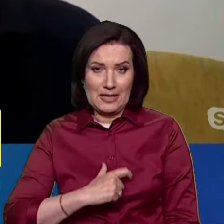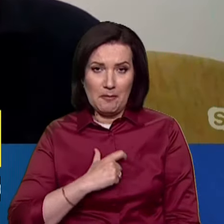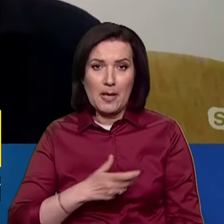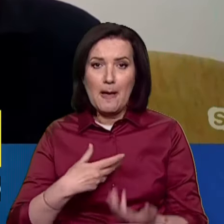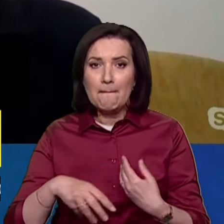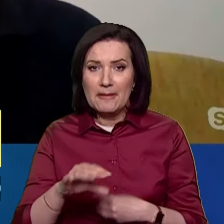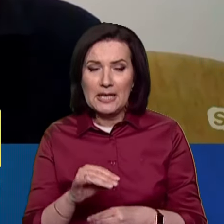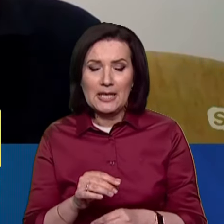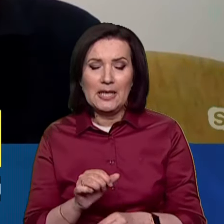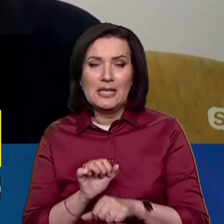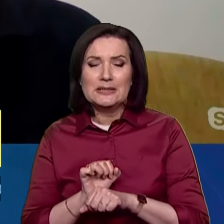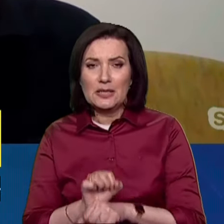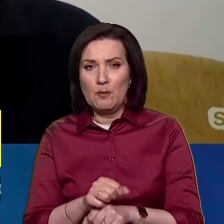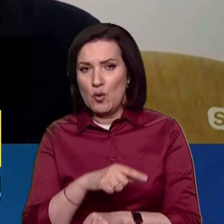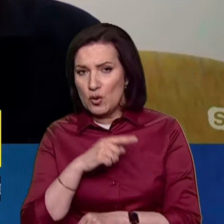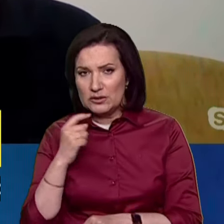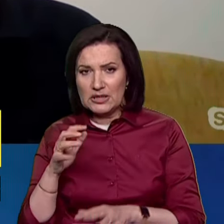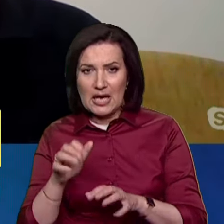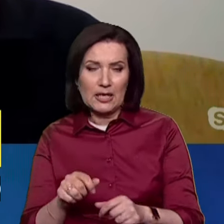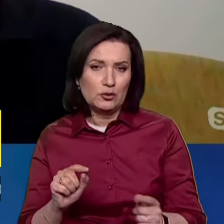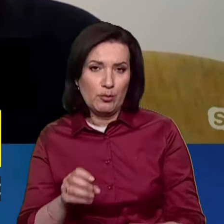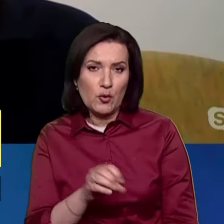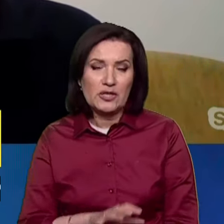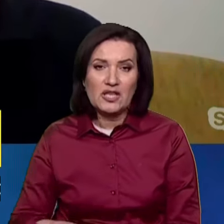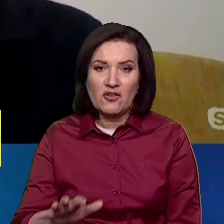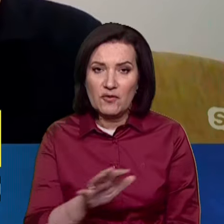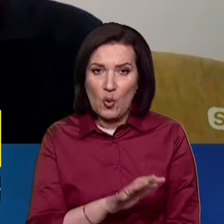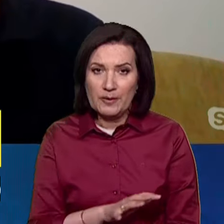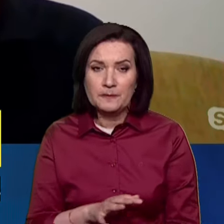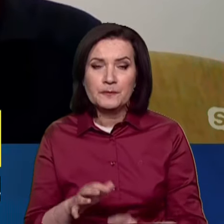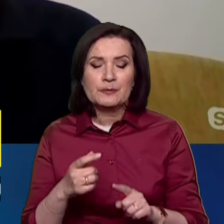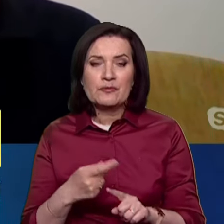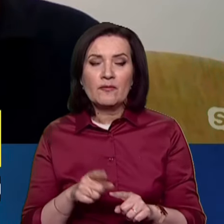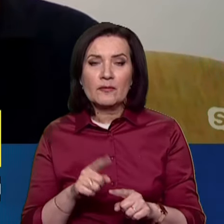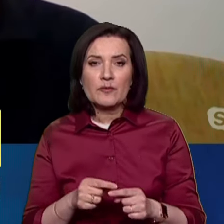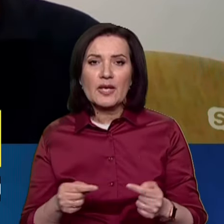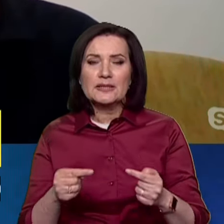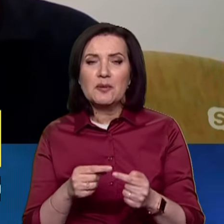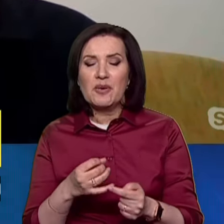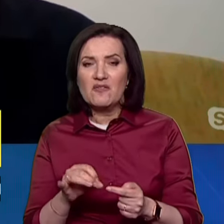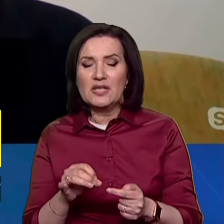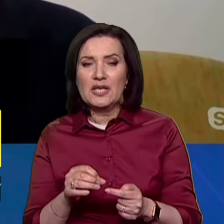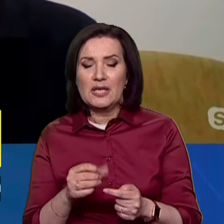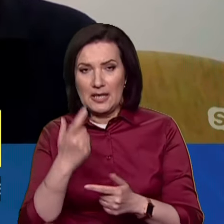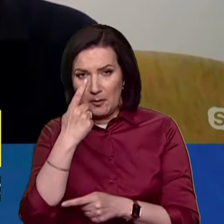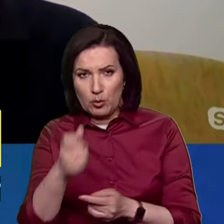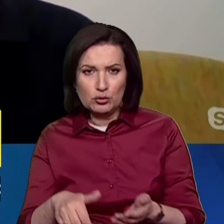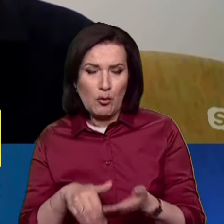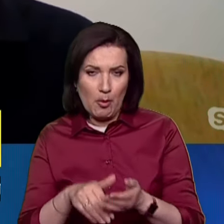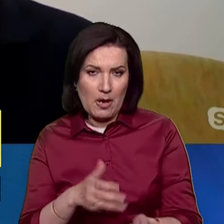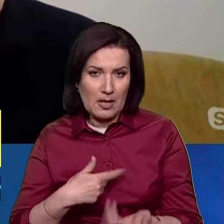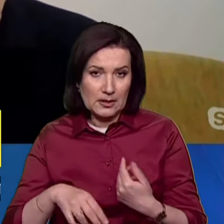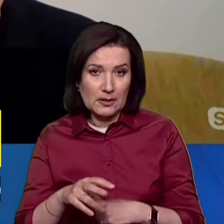ми стримуємо російську агресію проти Європи. Тому от це певний, скажімо так, імпульс для них допомагати